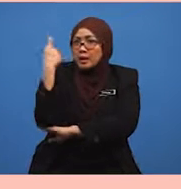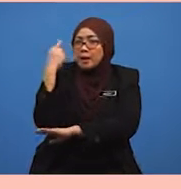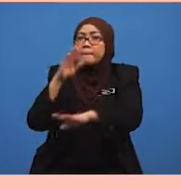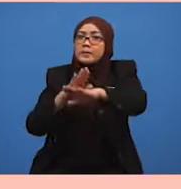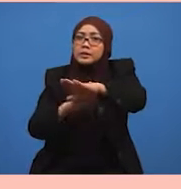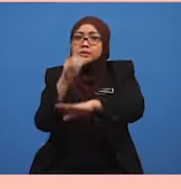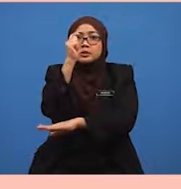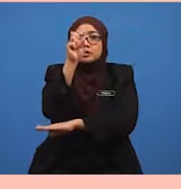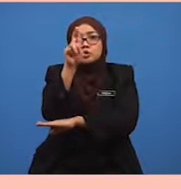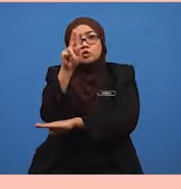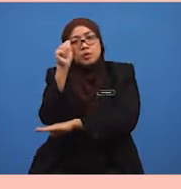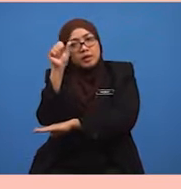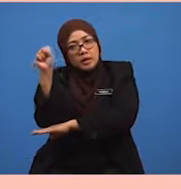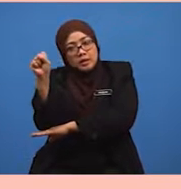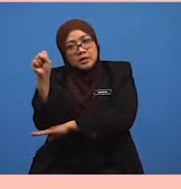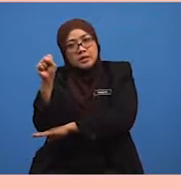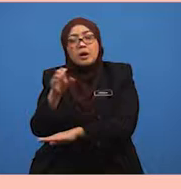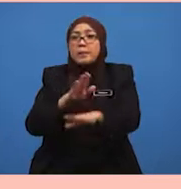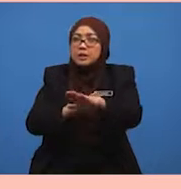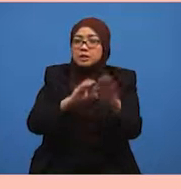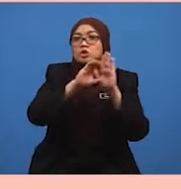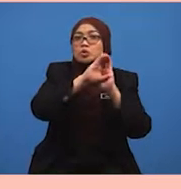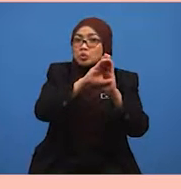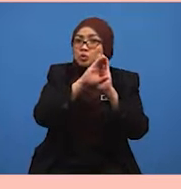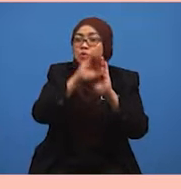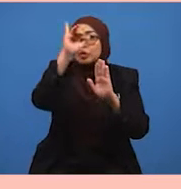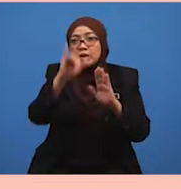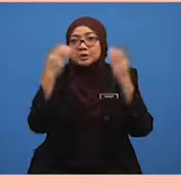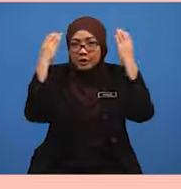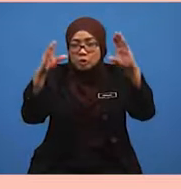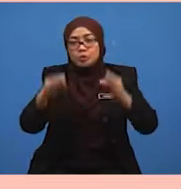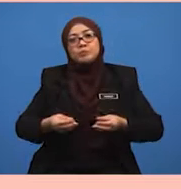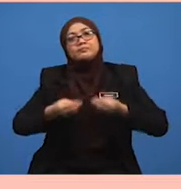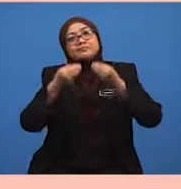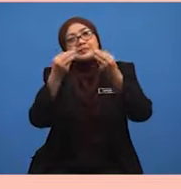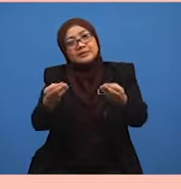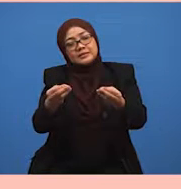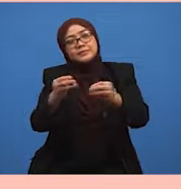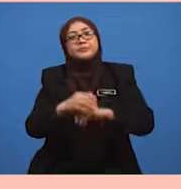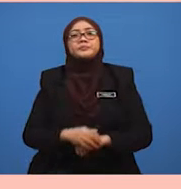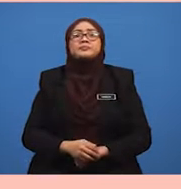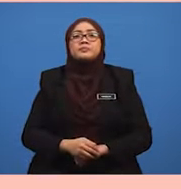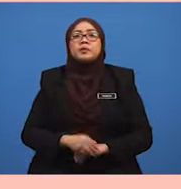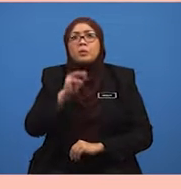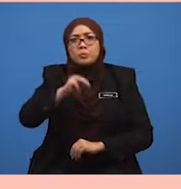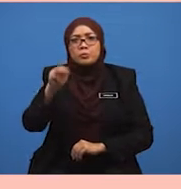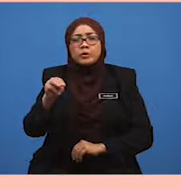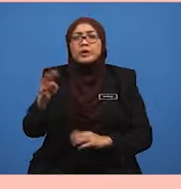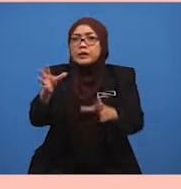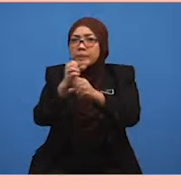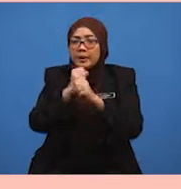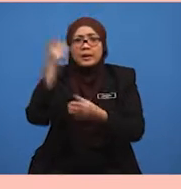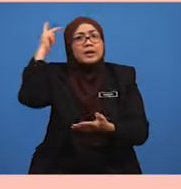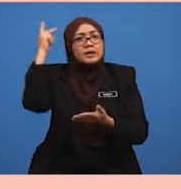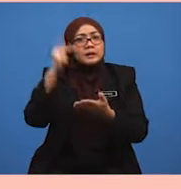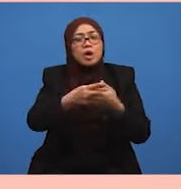melalui contoh-contoh yang saya telah sediakan. Murid-murid juga akan dapat mengenal pasti